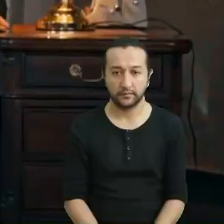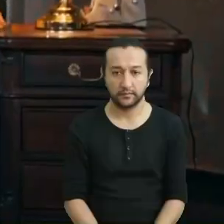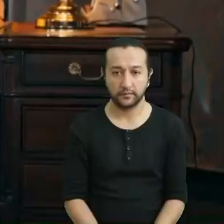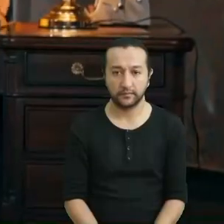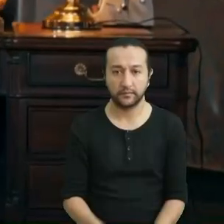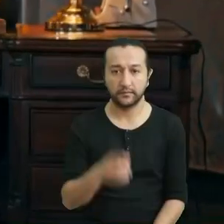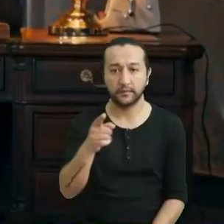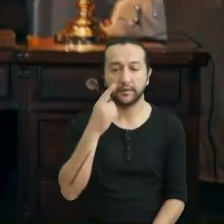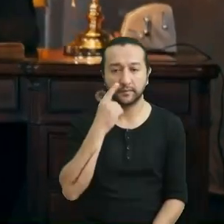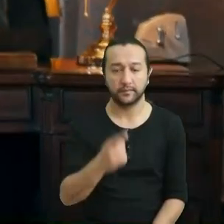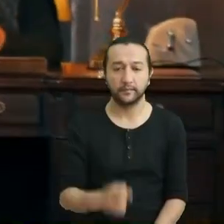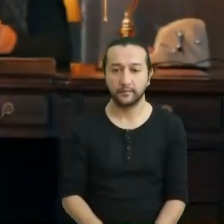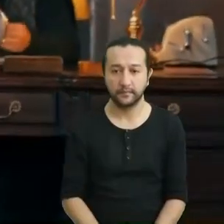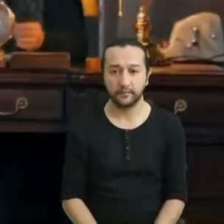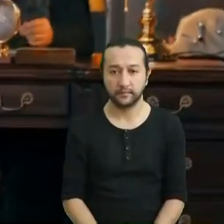Haydar.